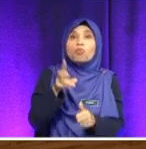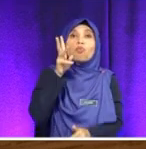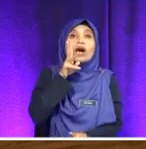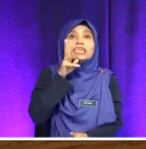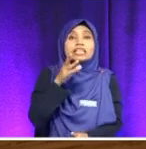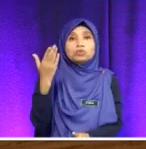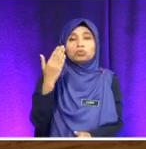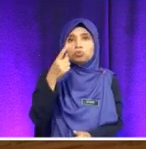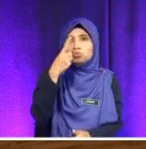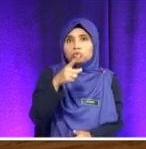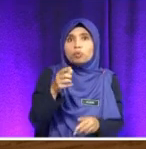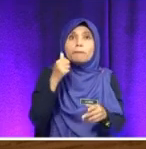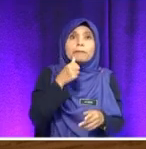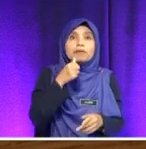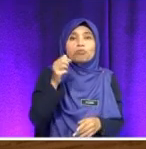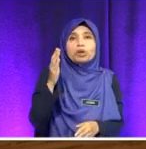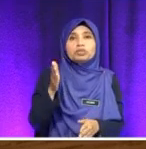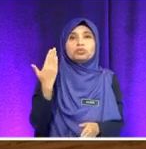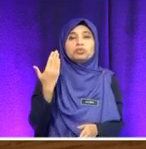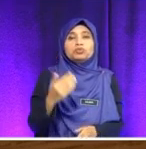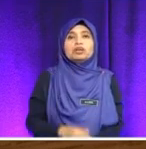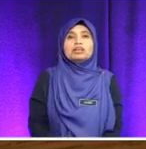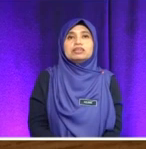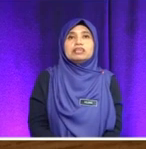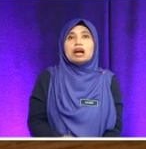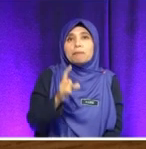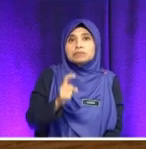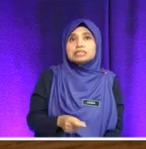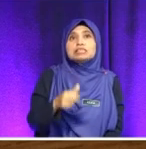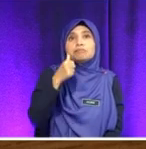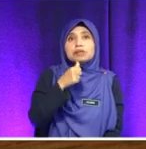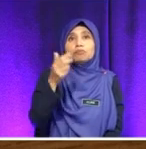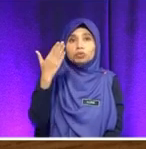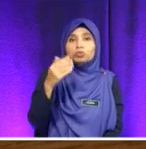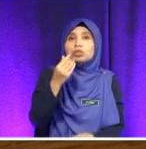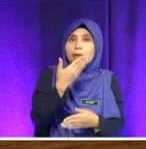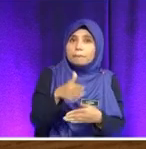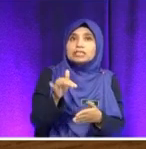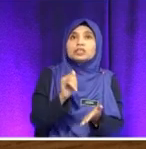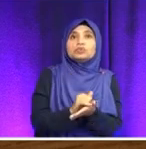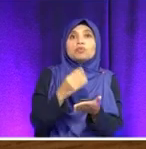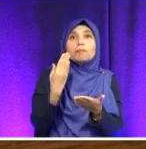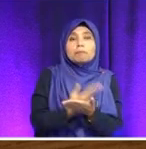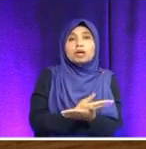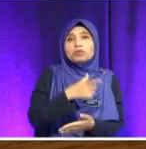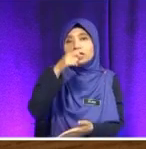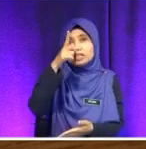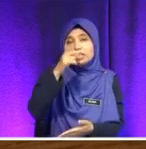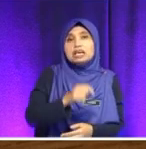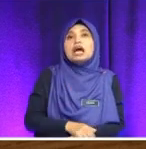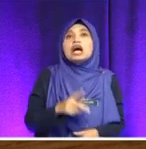terlebih dahulu. Oh, itu ya, itu prosedur dia. Mesti dahulukan pelanggan wanita, dan sekiranya pelanggan itu datang